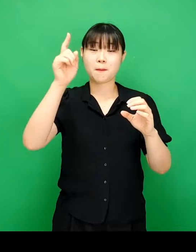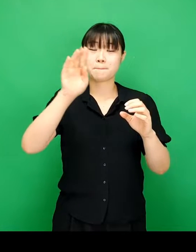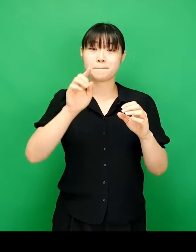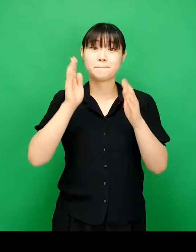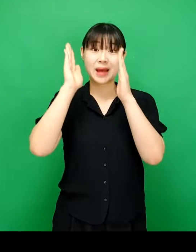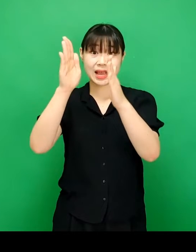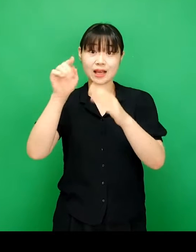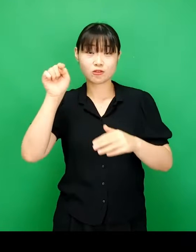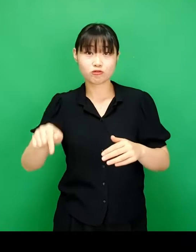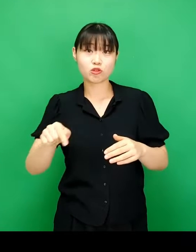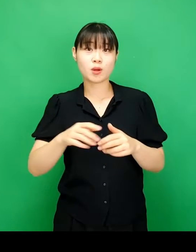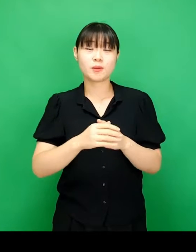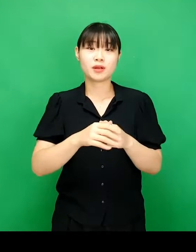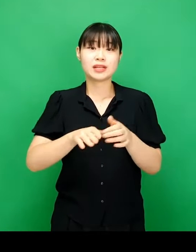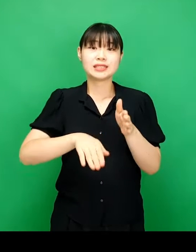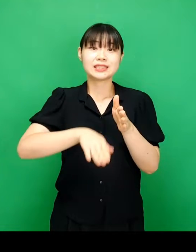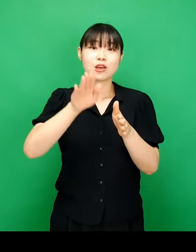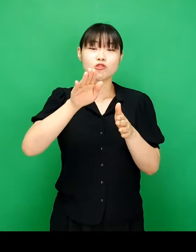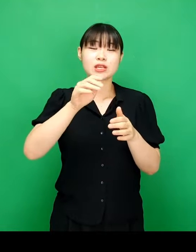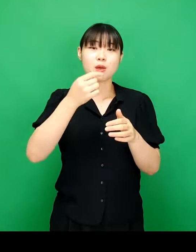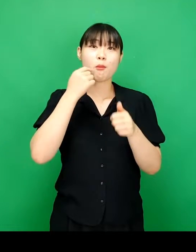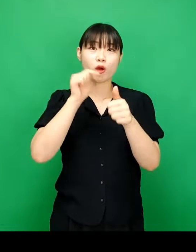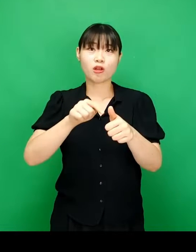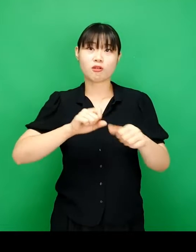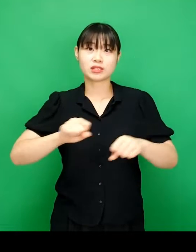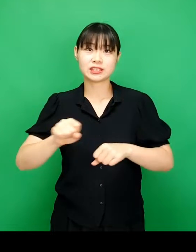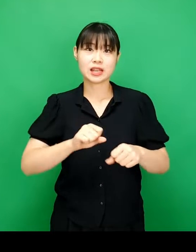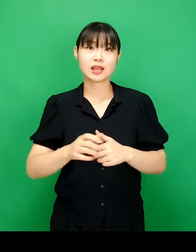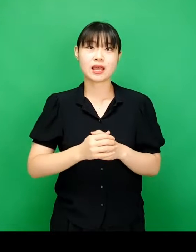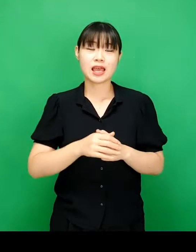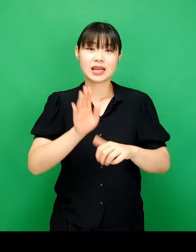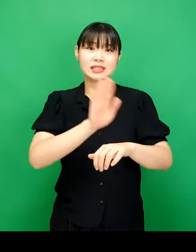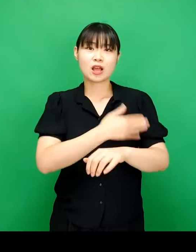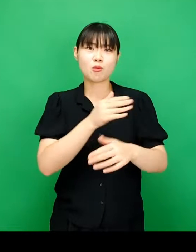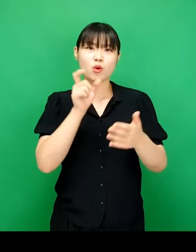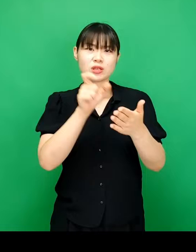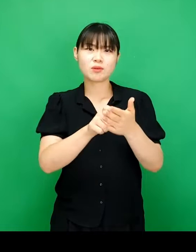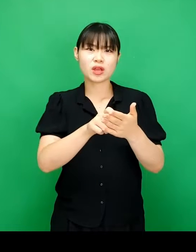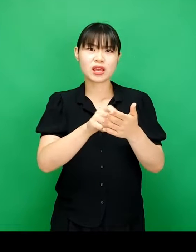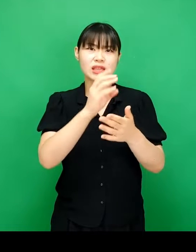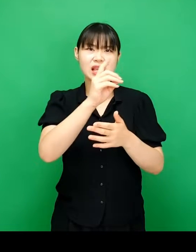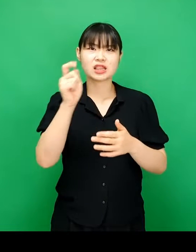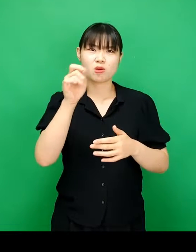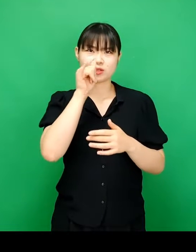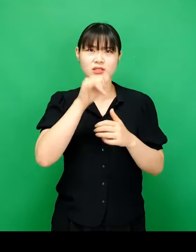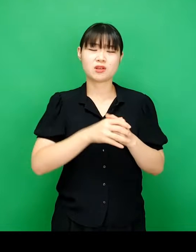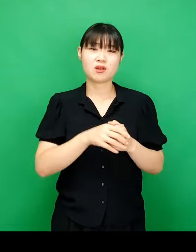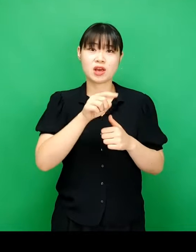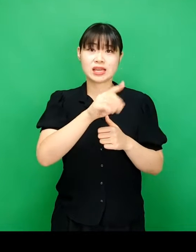위까지 올라간 다음 채우기 명령을 실행합니다. 잘못 입력된